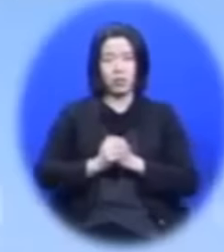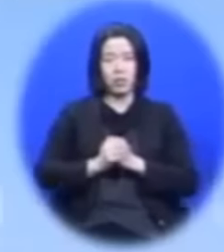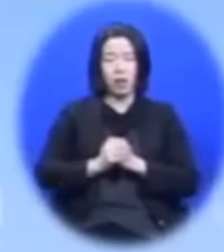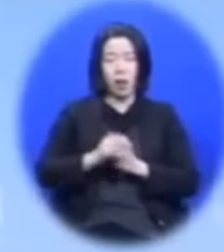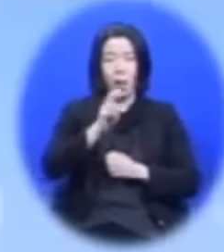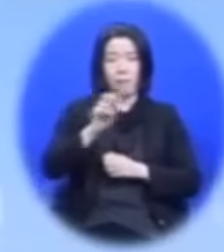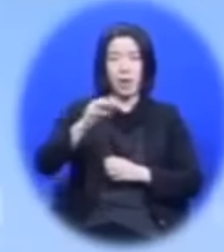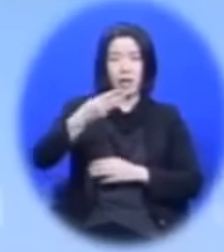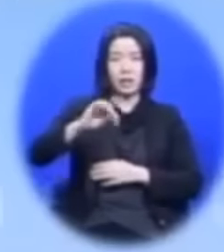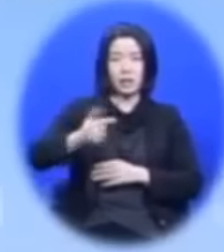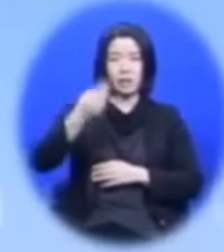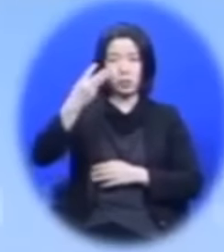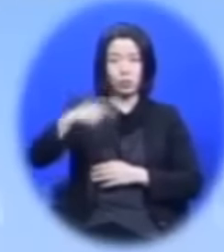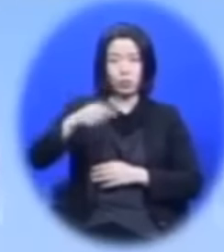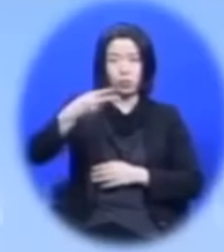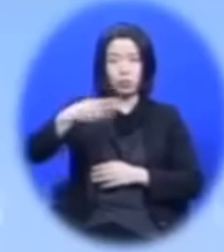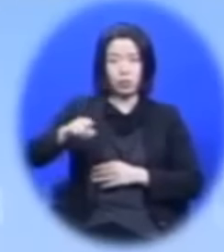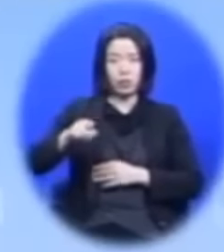마틴 루터는